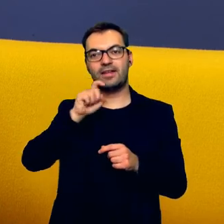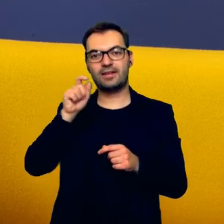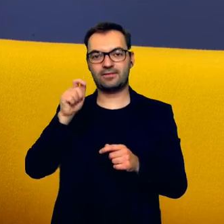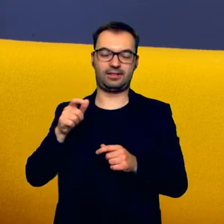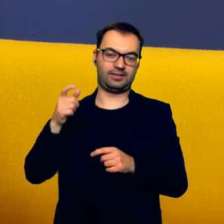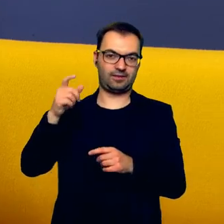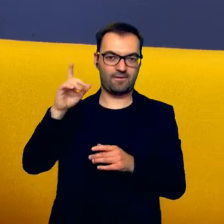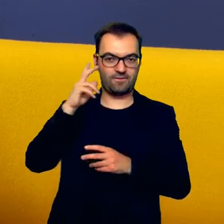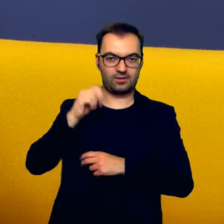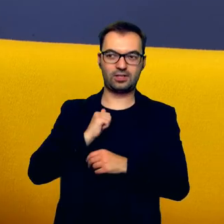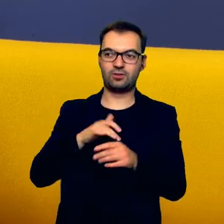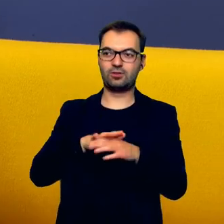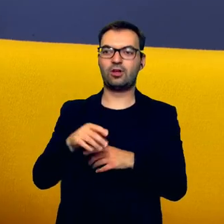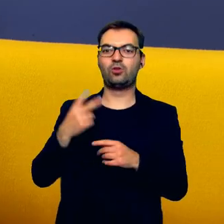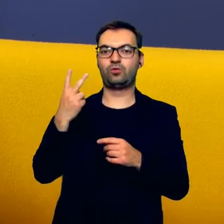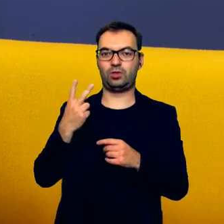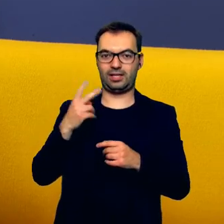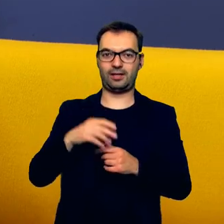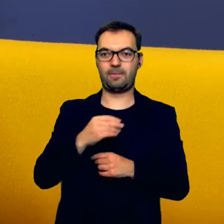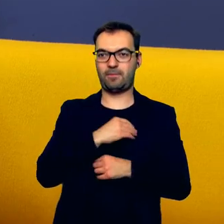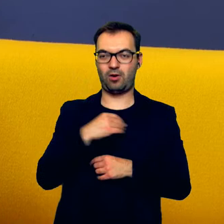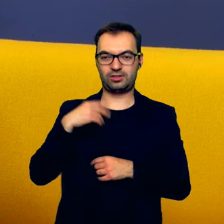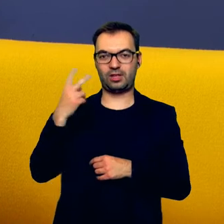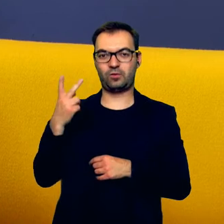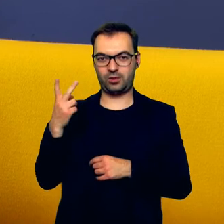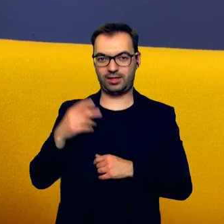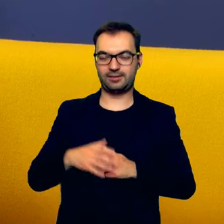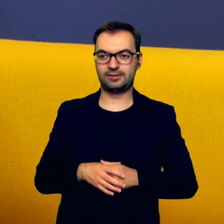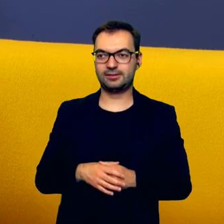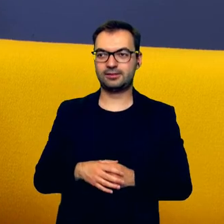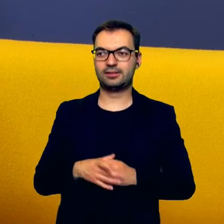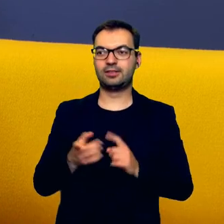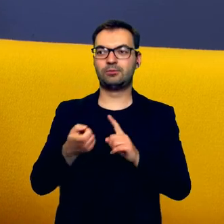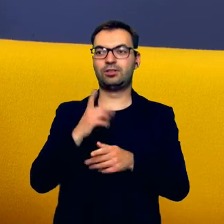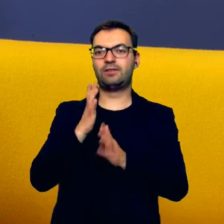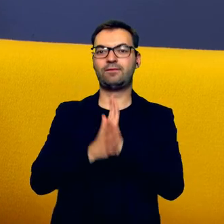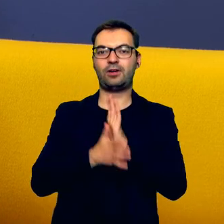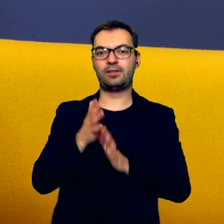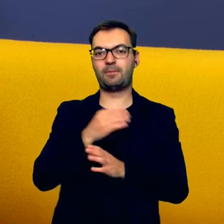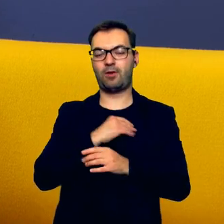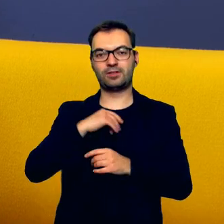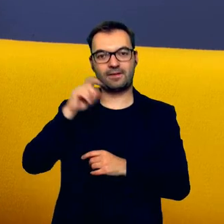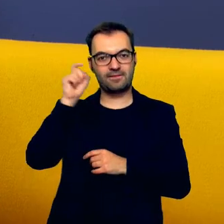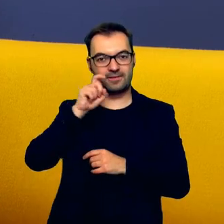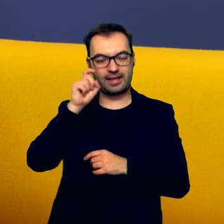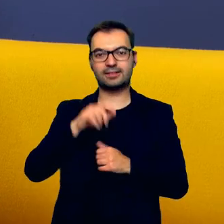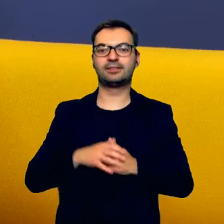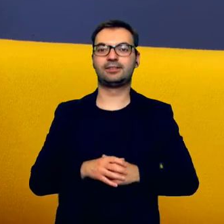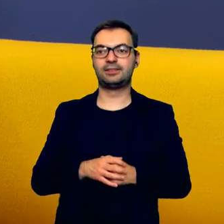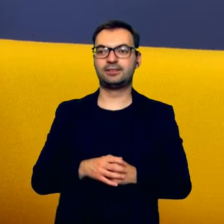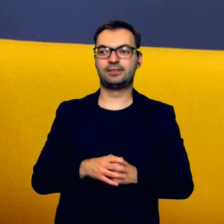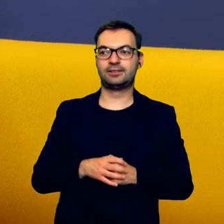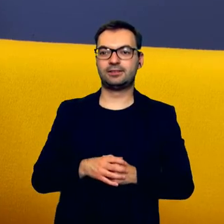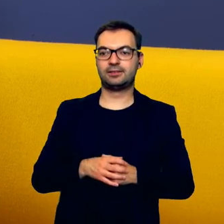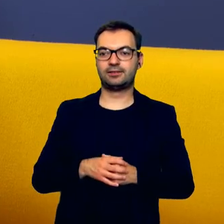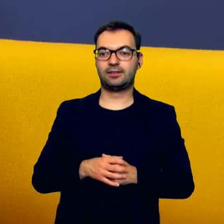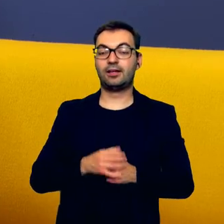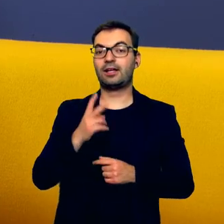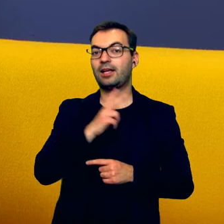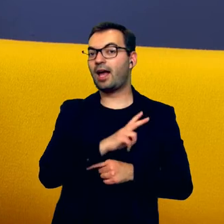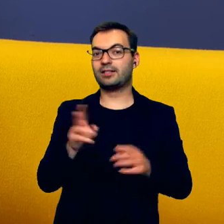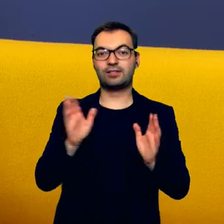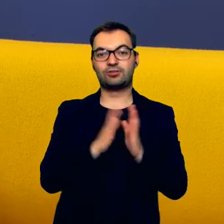kontrwywiadu wojskowego, słynnej legendarnej dwójki polskiej, przedwojennego wywiadu polskiego i kontrwywiadu. Otóż w każdej z tych